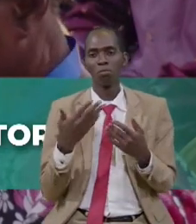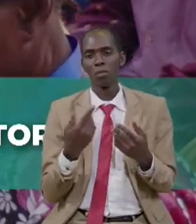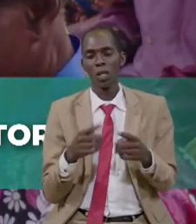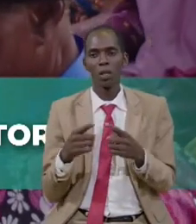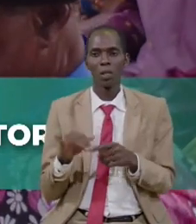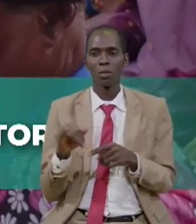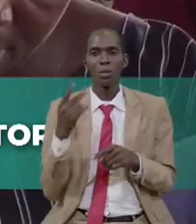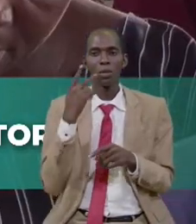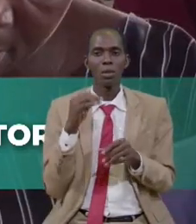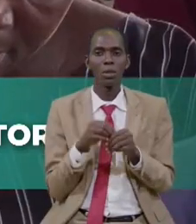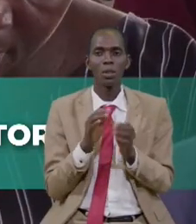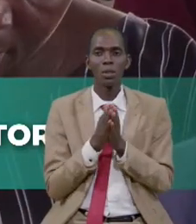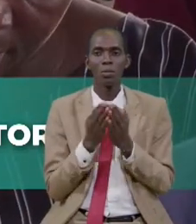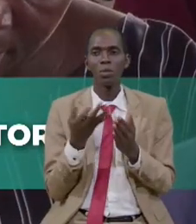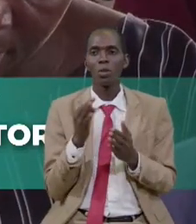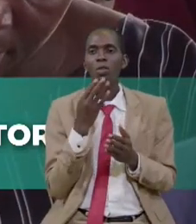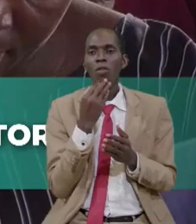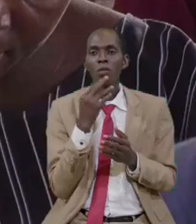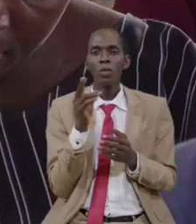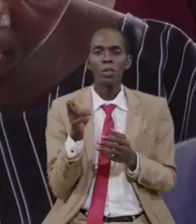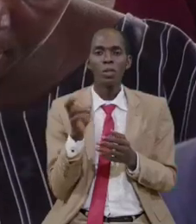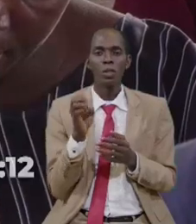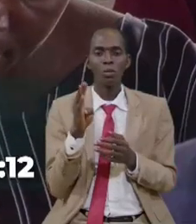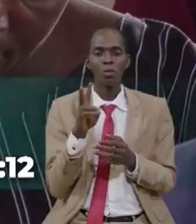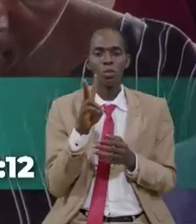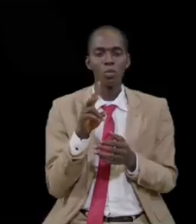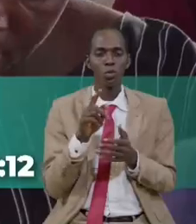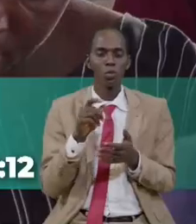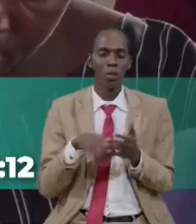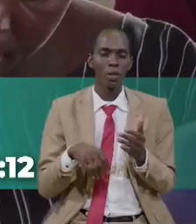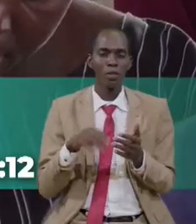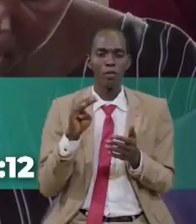En Hébreux 2, verset 14.